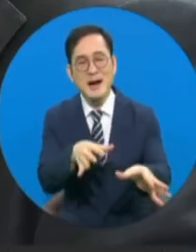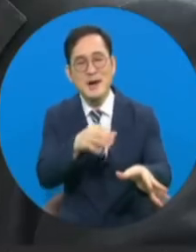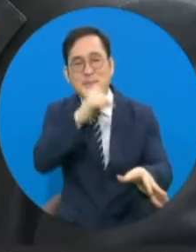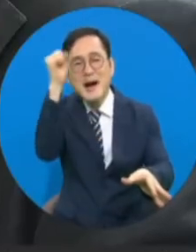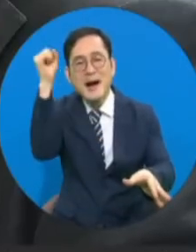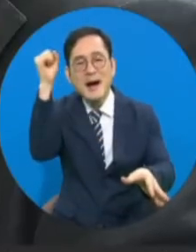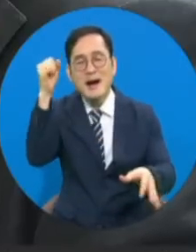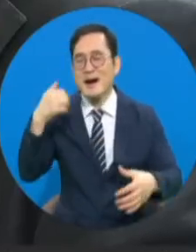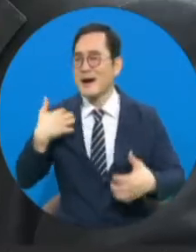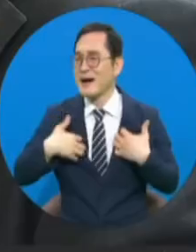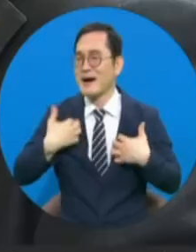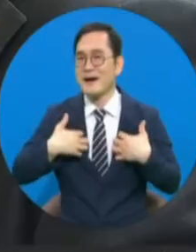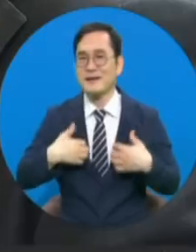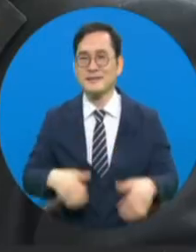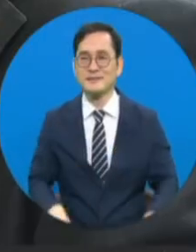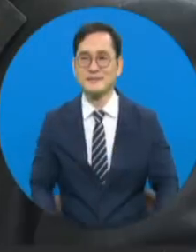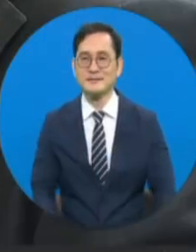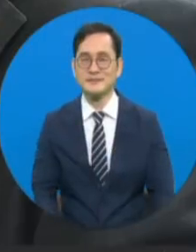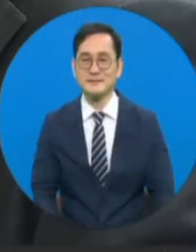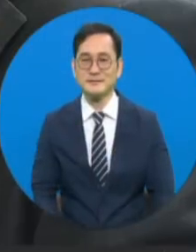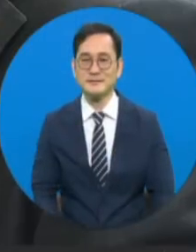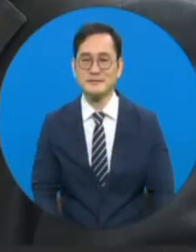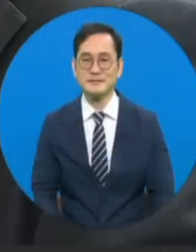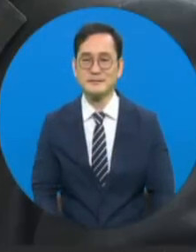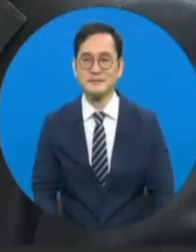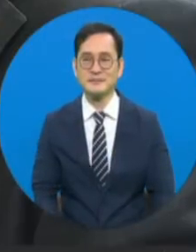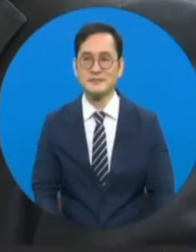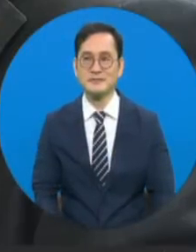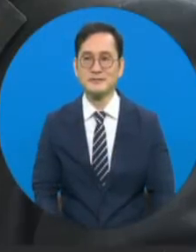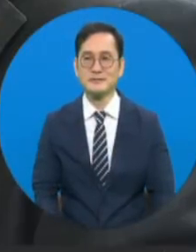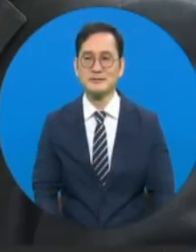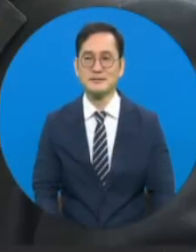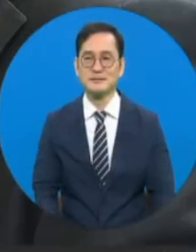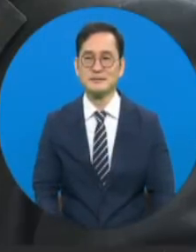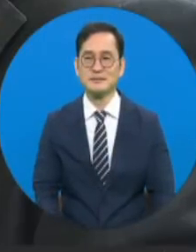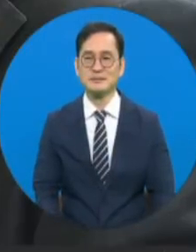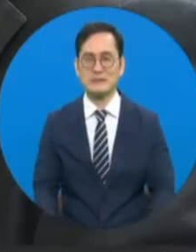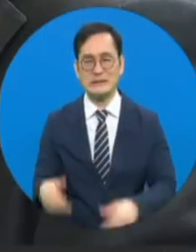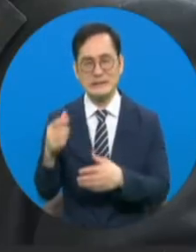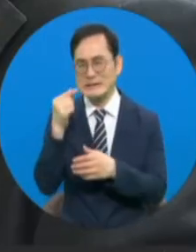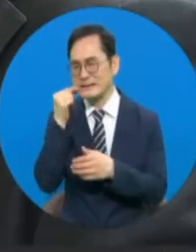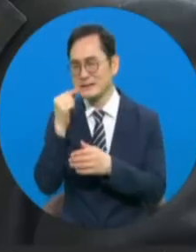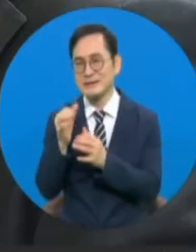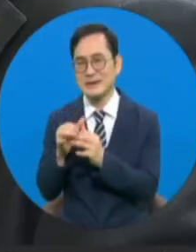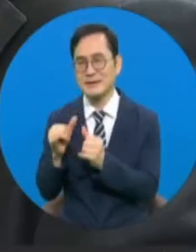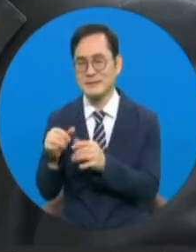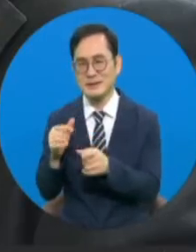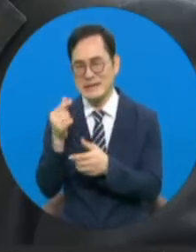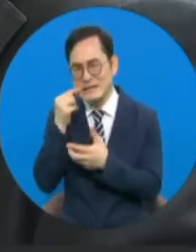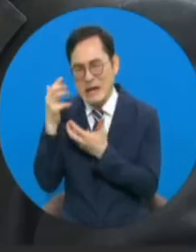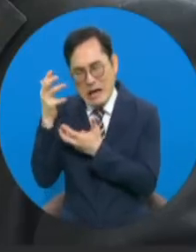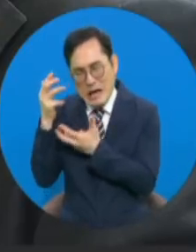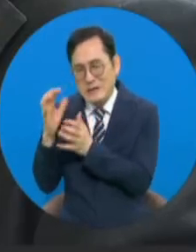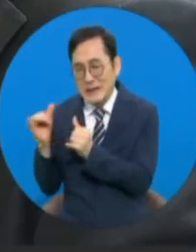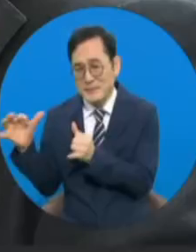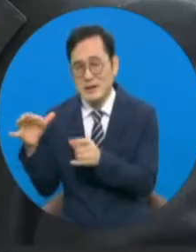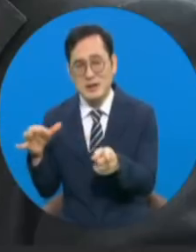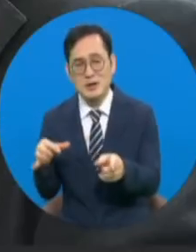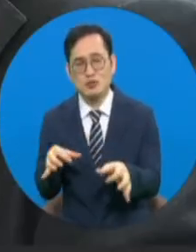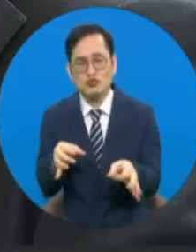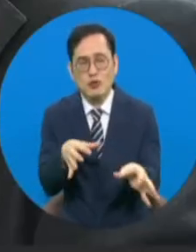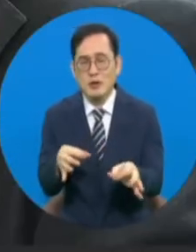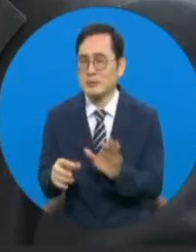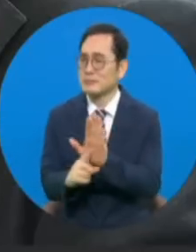인증샷까지 나왔다고 합니다 강성 지지자들로부터 지지자들로부터 강력한 후원금 지원을